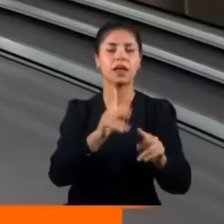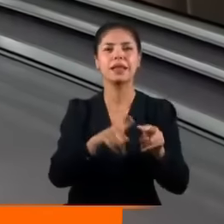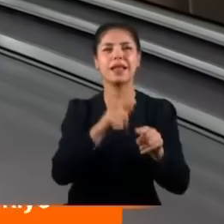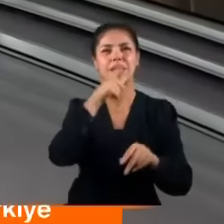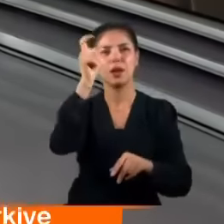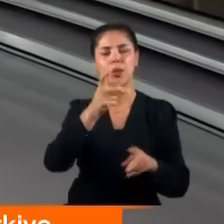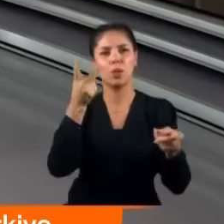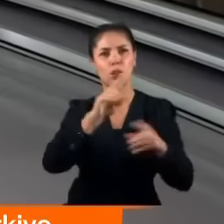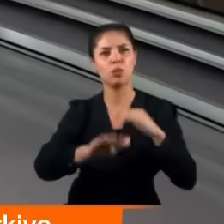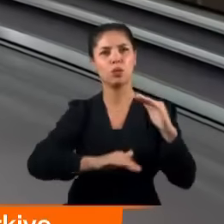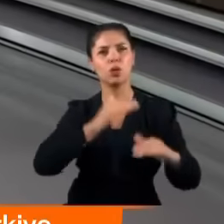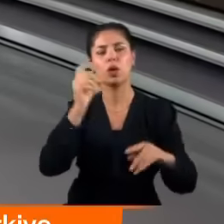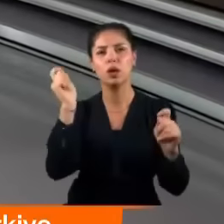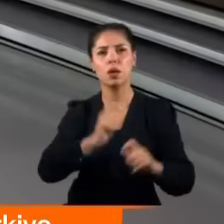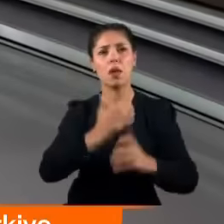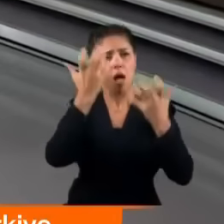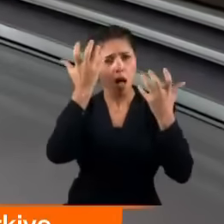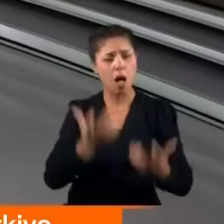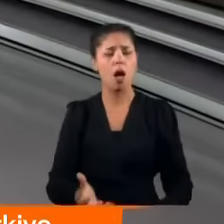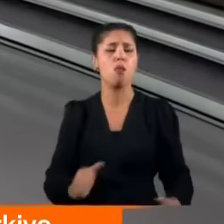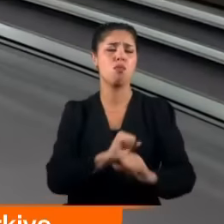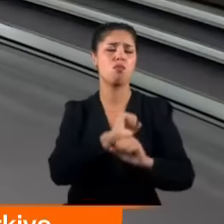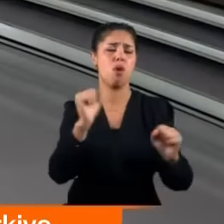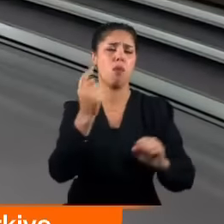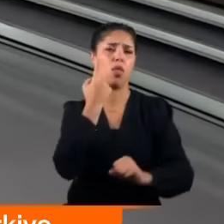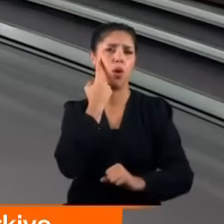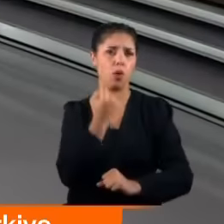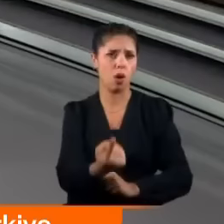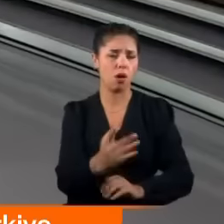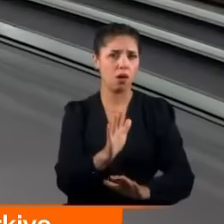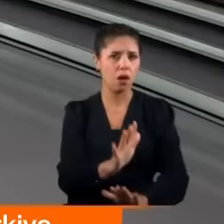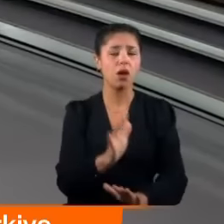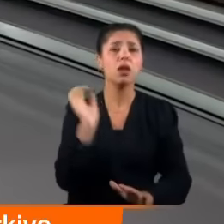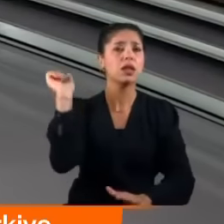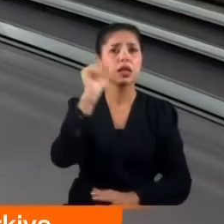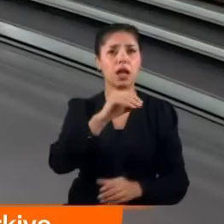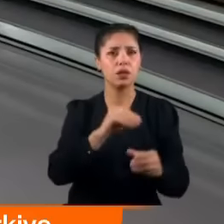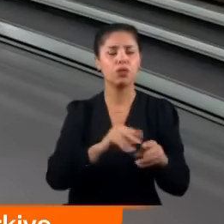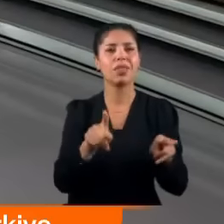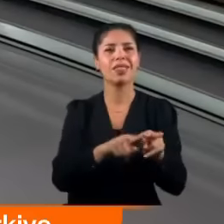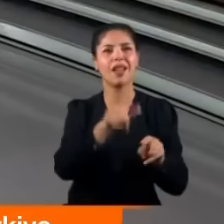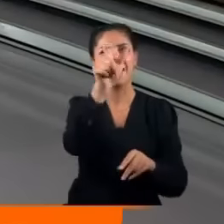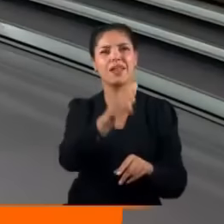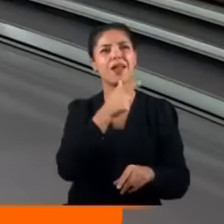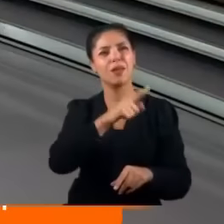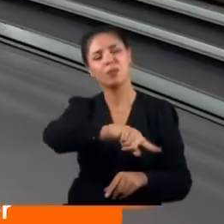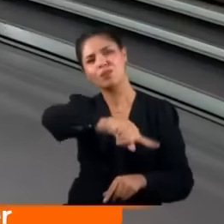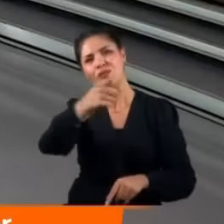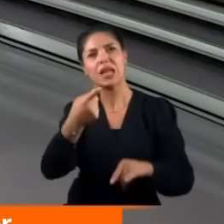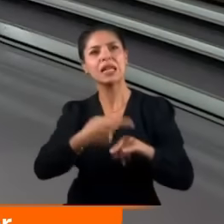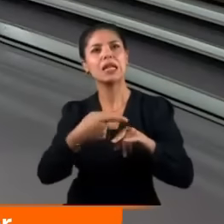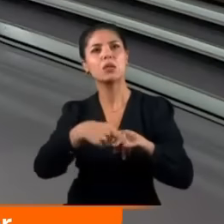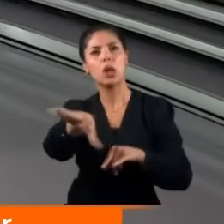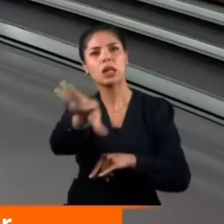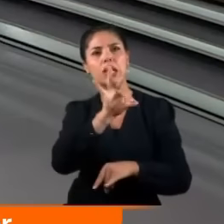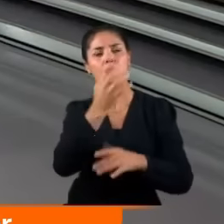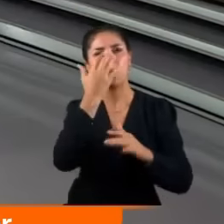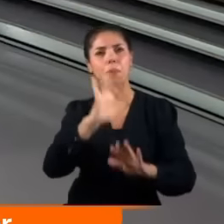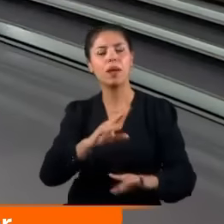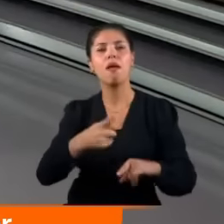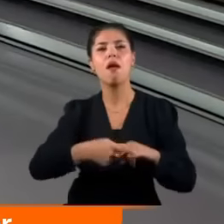ardından gerçekleştirilen en ağır bombardımandı. Hatta saldırıda Nasrallah'tan sonra Hizbullah'ın başına geçmesi beklenen